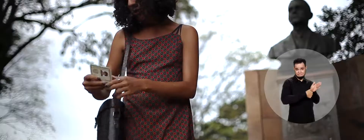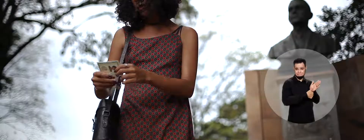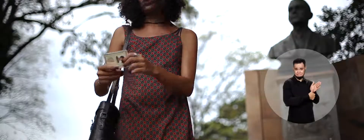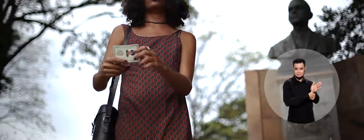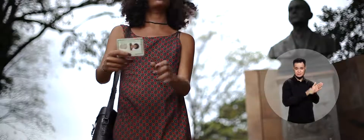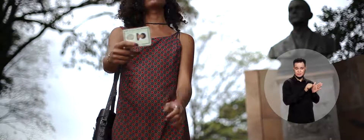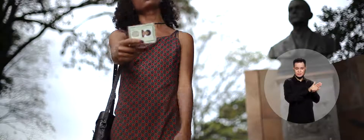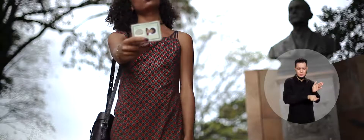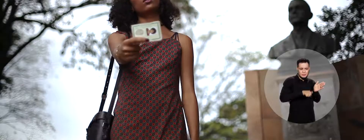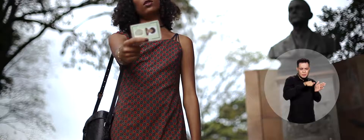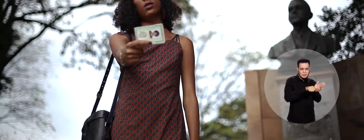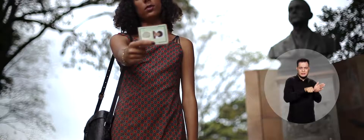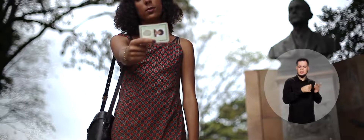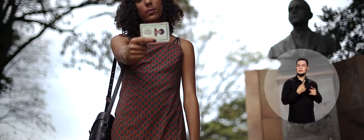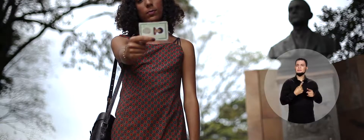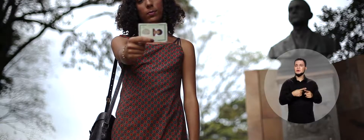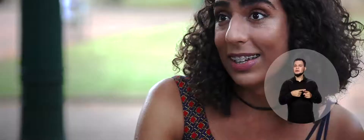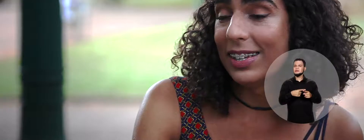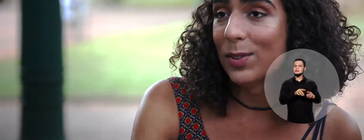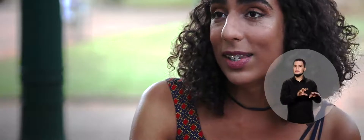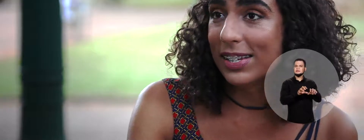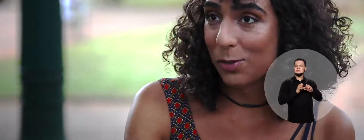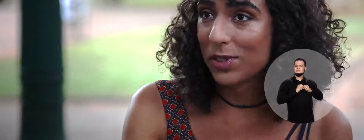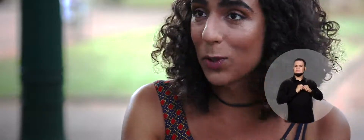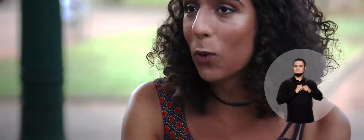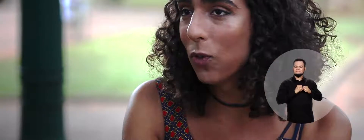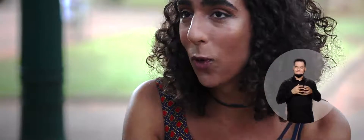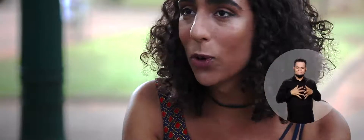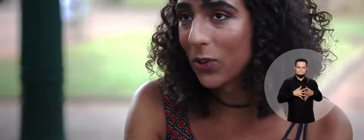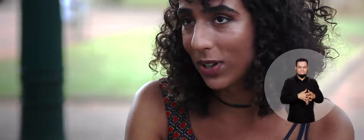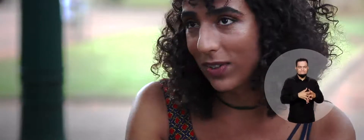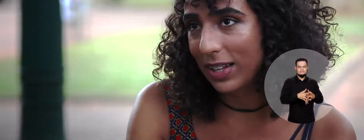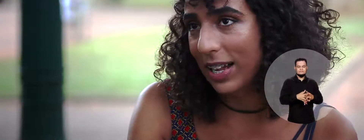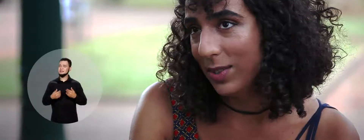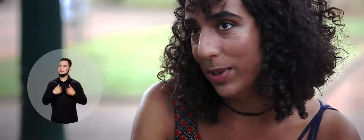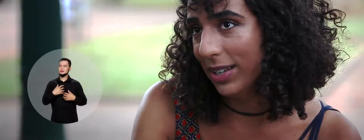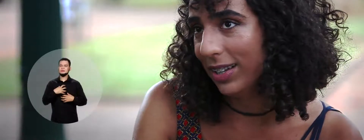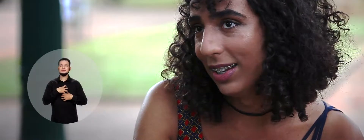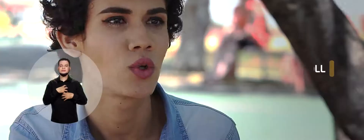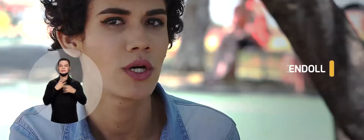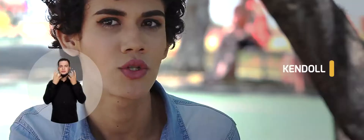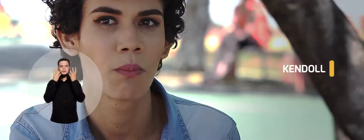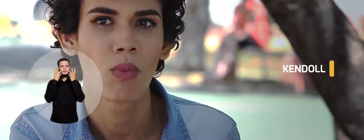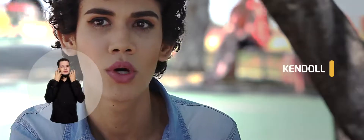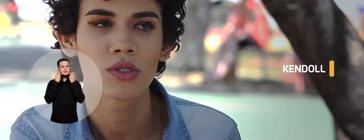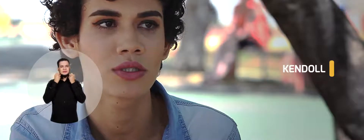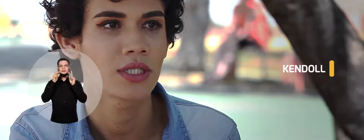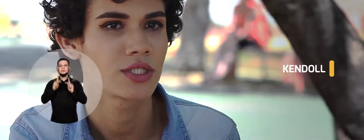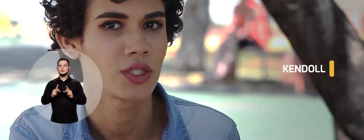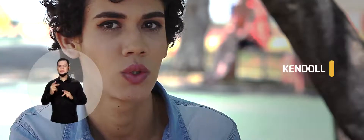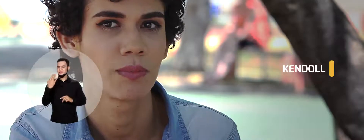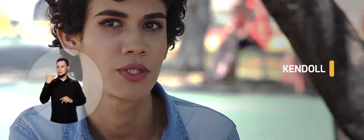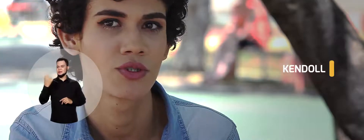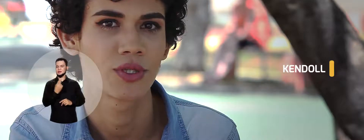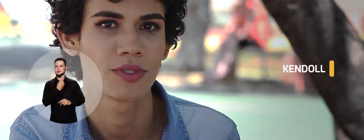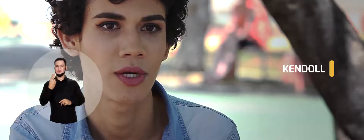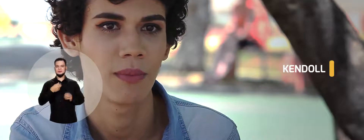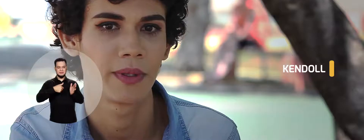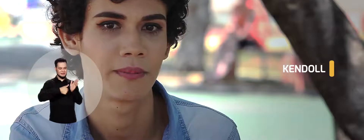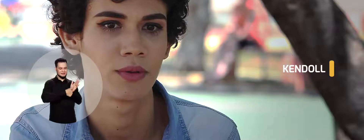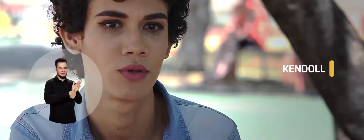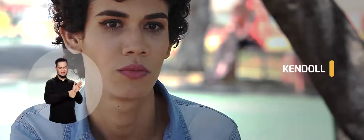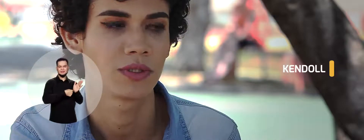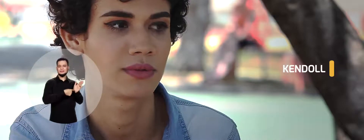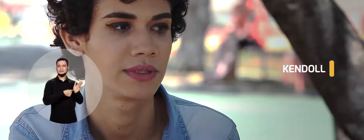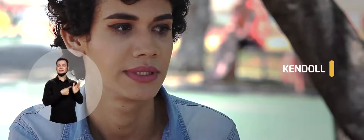que seja necessário pra ela. Sem que seja um desconforto, na verdade, pra ela. Eu acho muito constrangedor a pessoa me